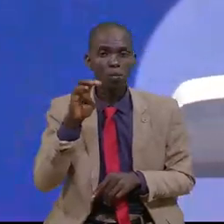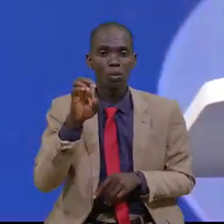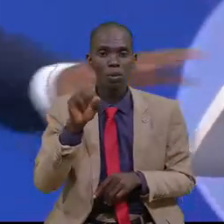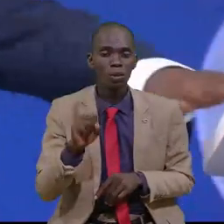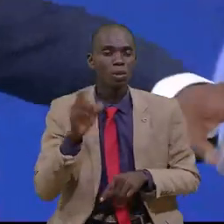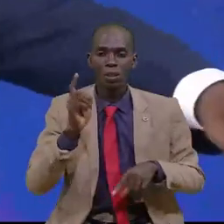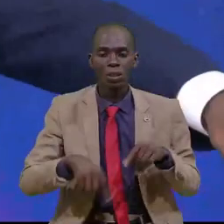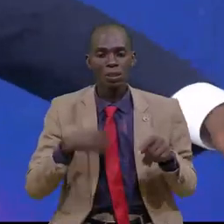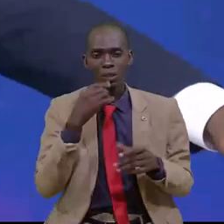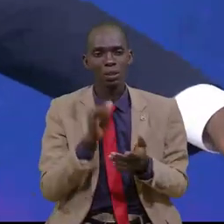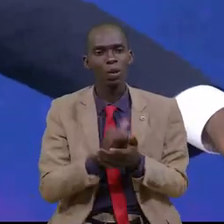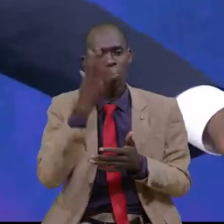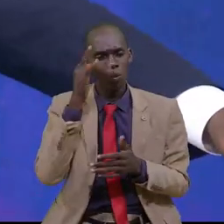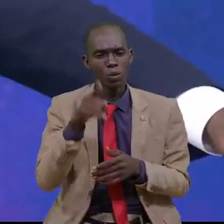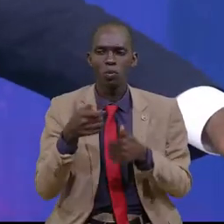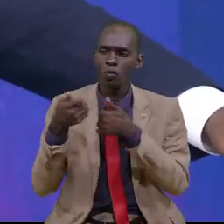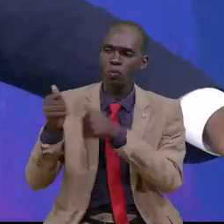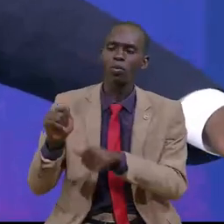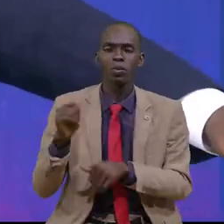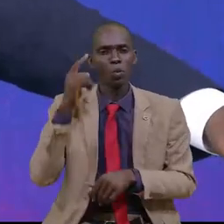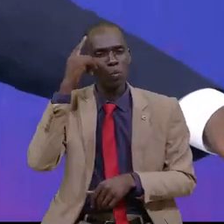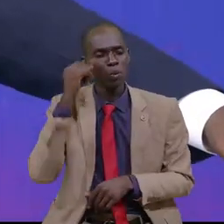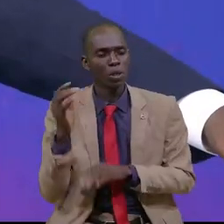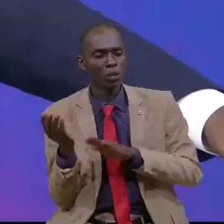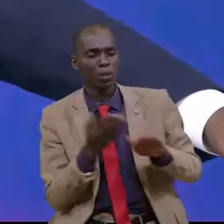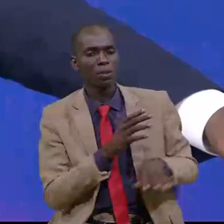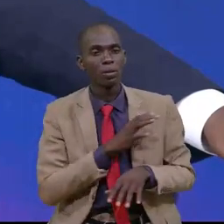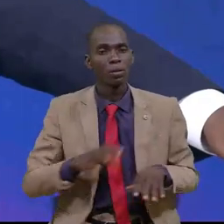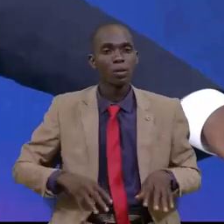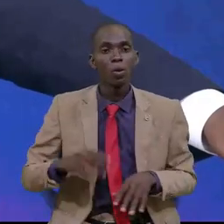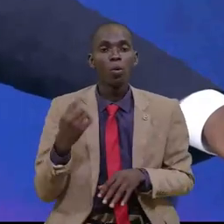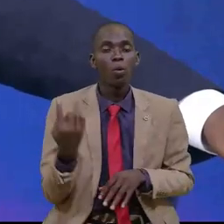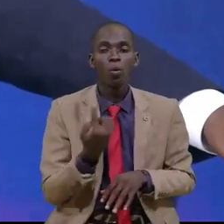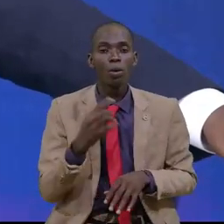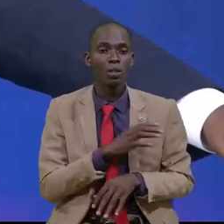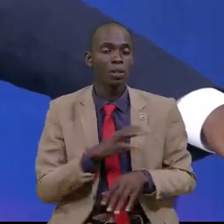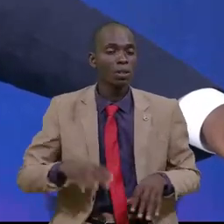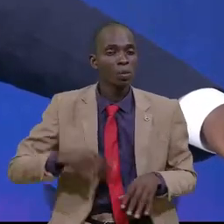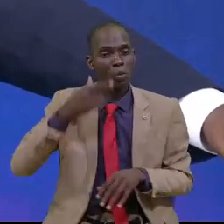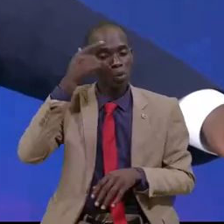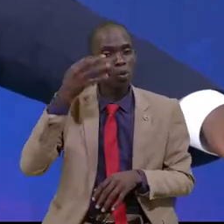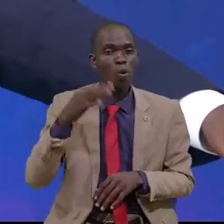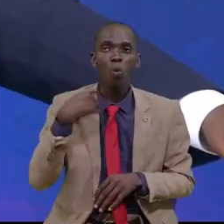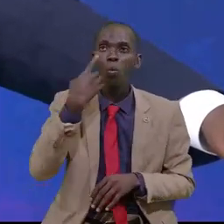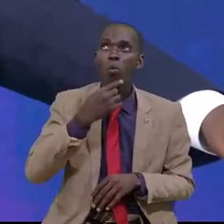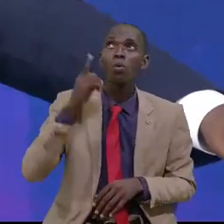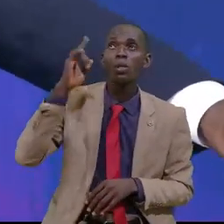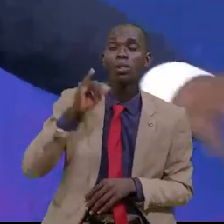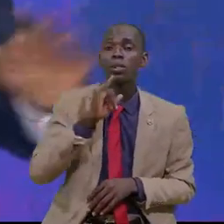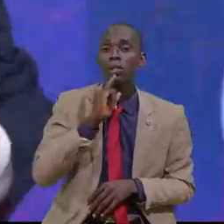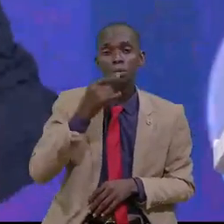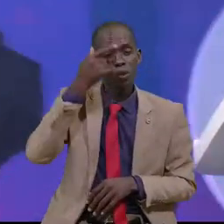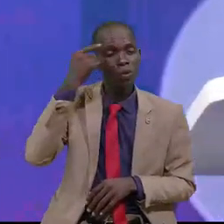peux-tu poursuivre Moïse et abandonner Christ, seul Christ? À cause de celui qu'il est, à cause de